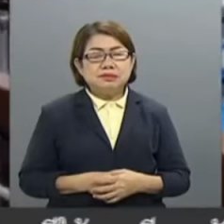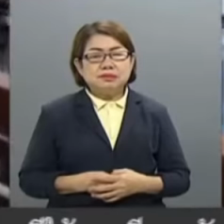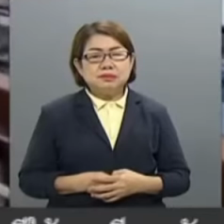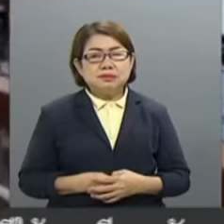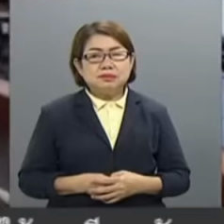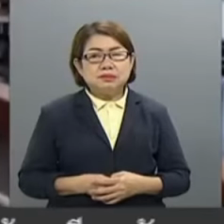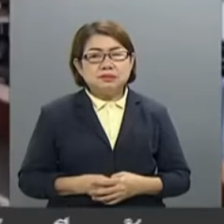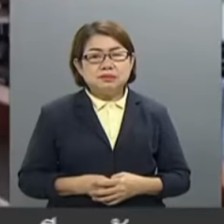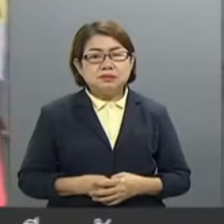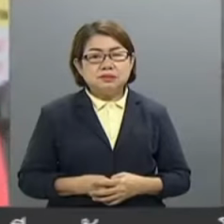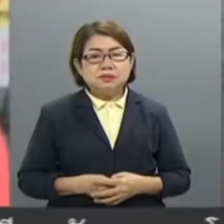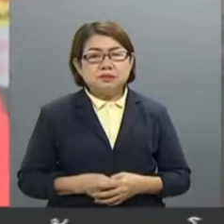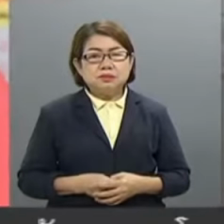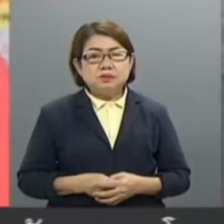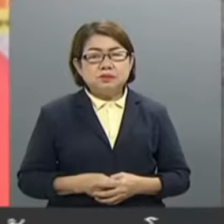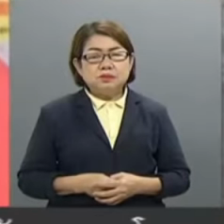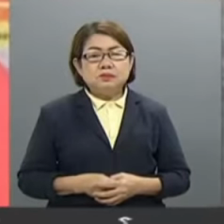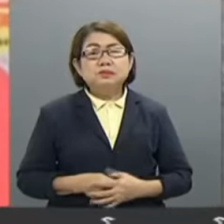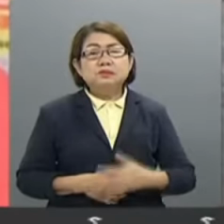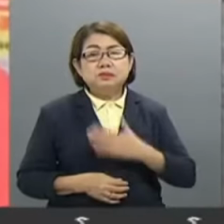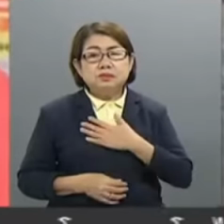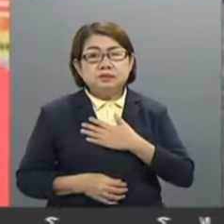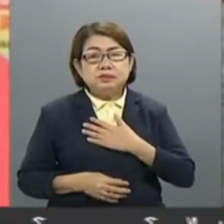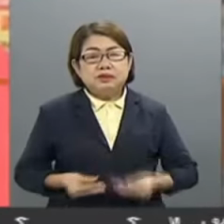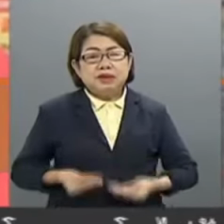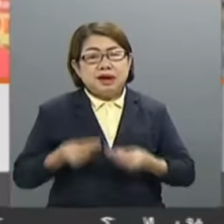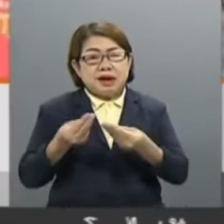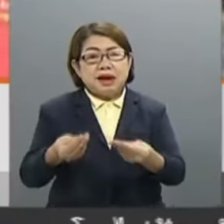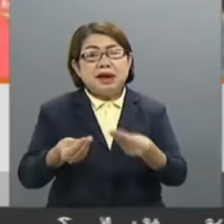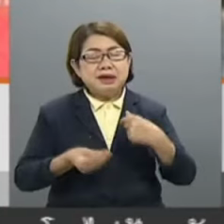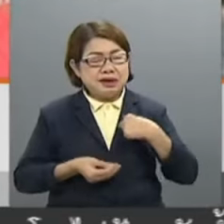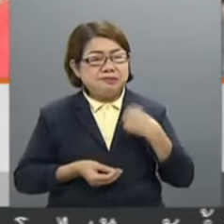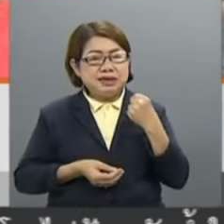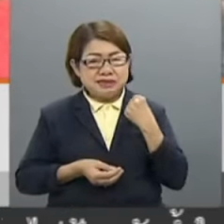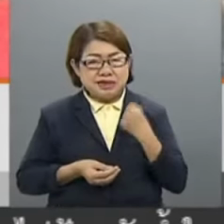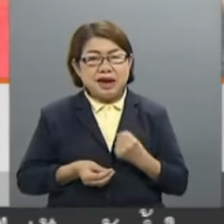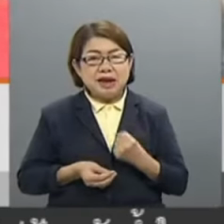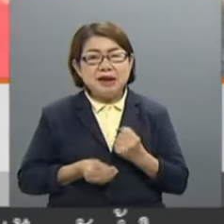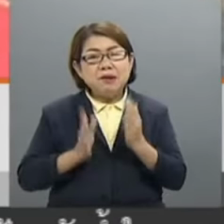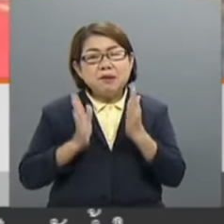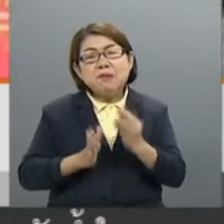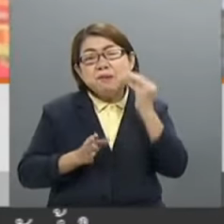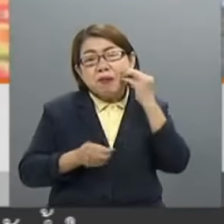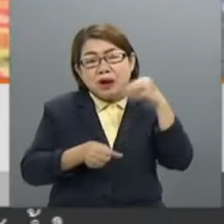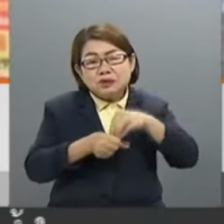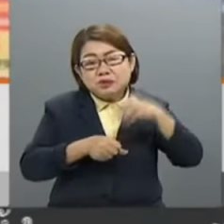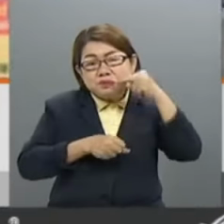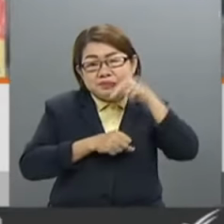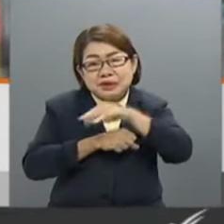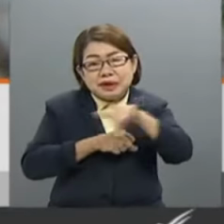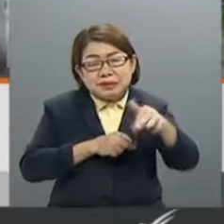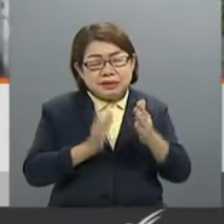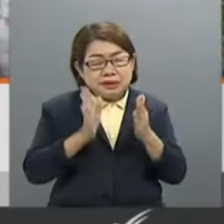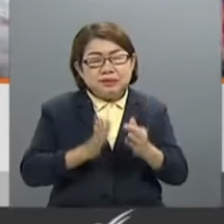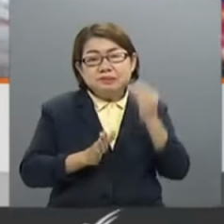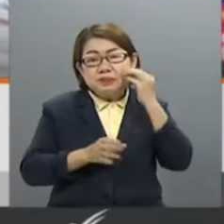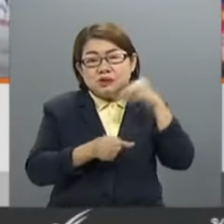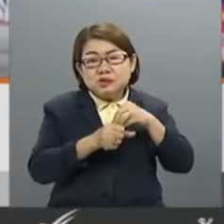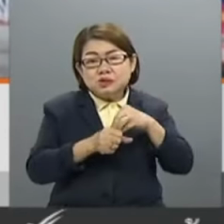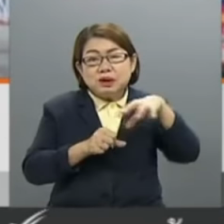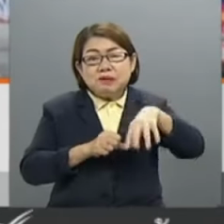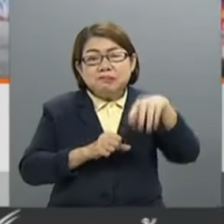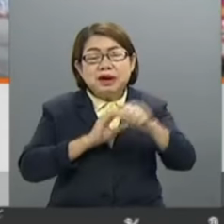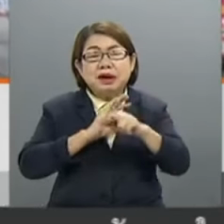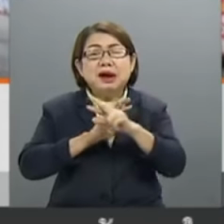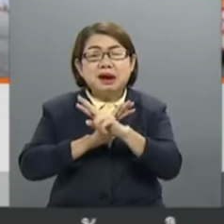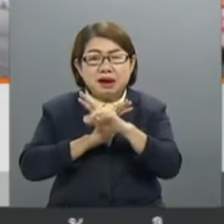กำลังใจให้คุณระยองแล้วก็คุณแถวนี้ก็อีกไม่นานจะท่องเที่ยวทุกคนก็จะกลับม